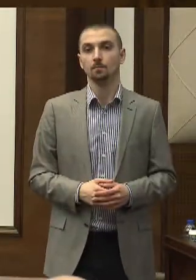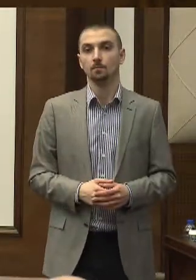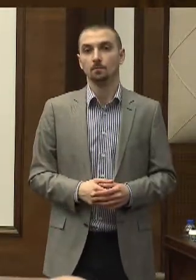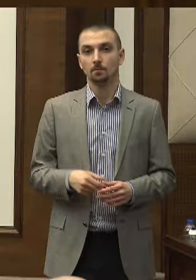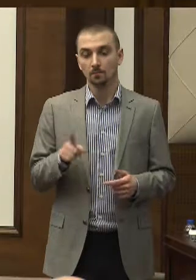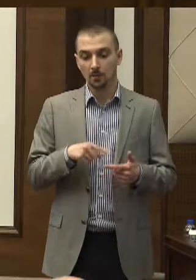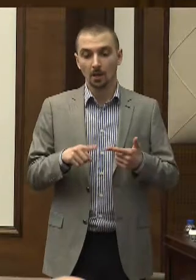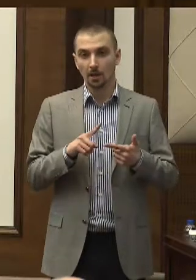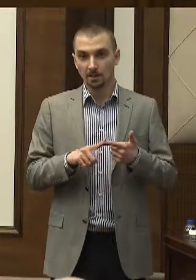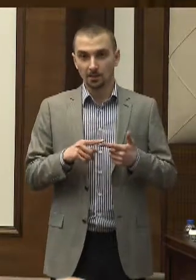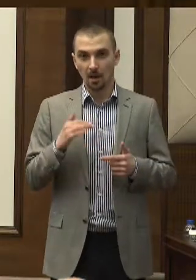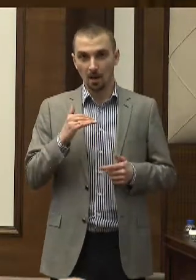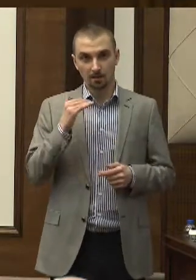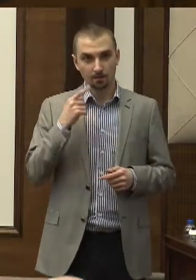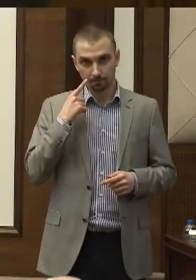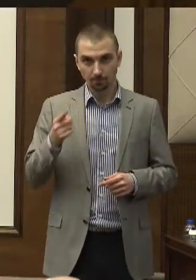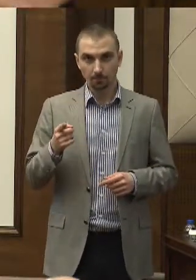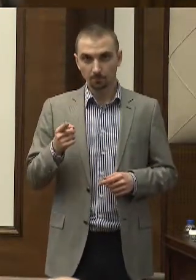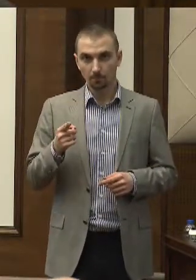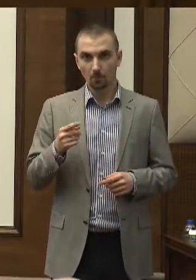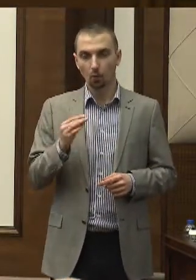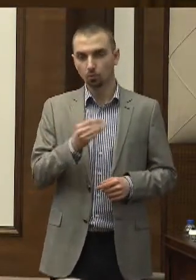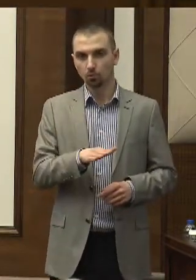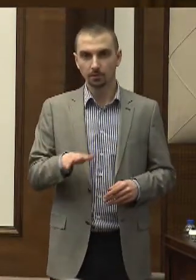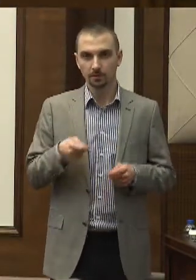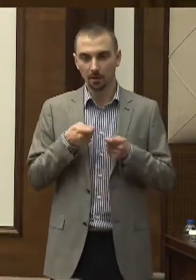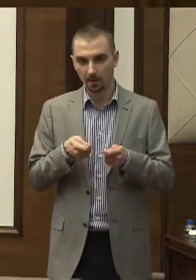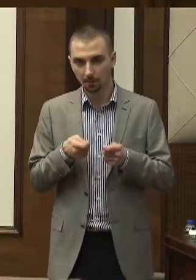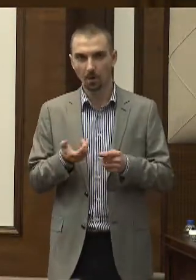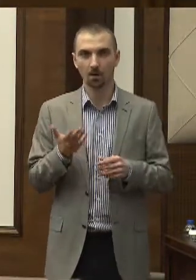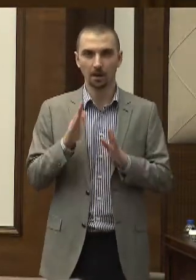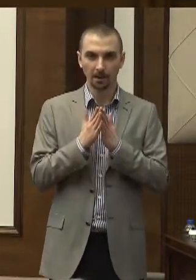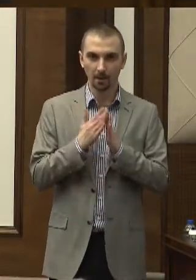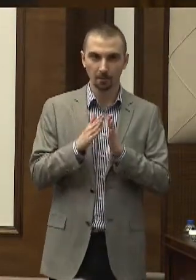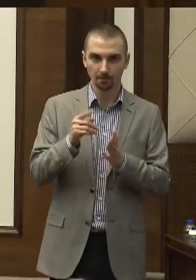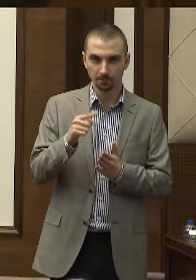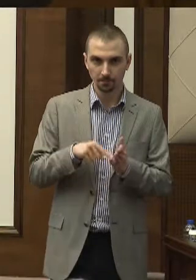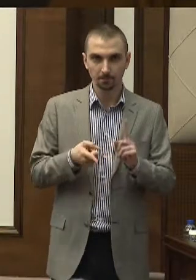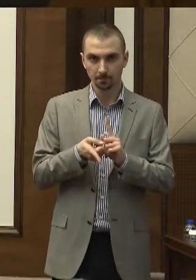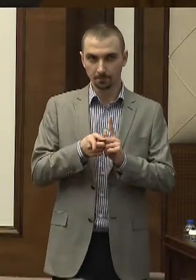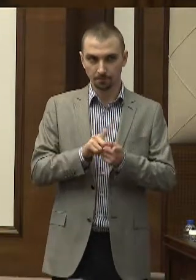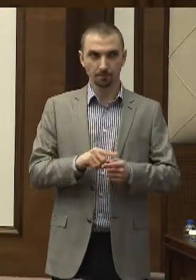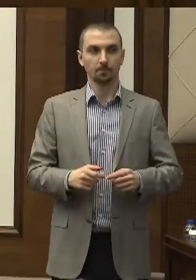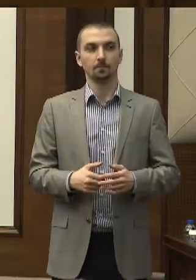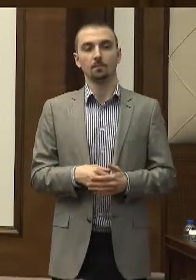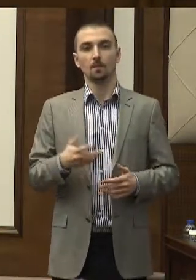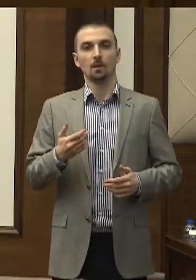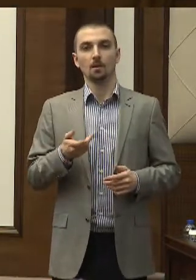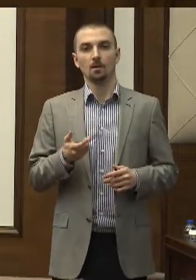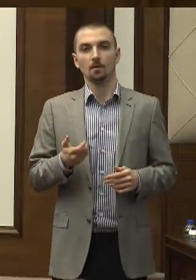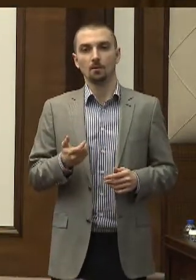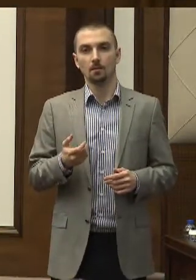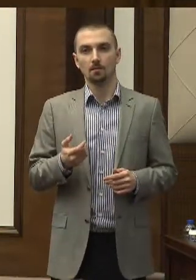katı, ikinci kat tamamıyla sınıflar yapılarak kütüphane, bir tane büyük kütüphane ve diğerleri